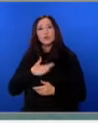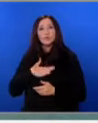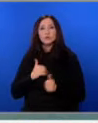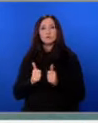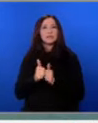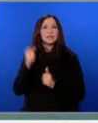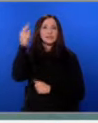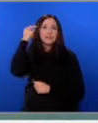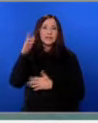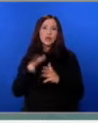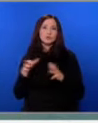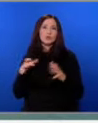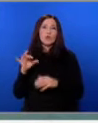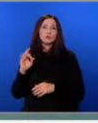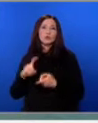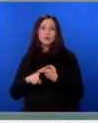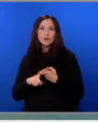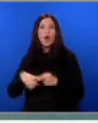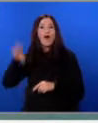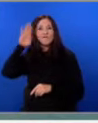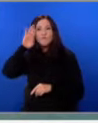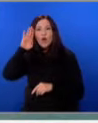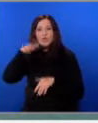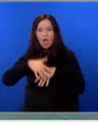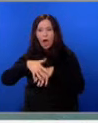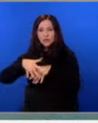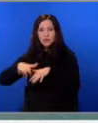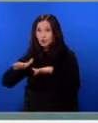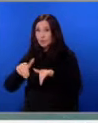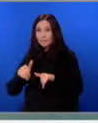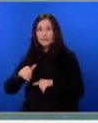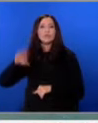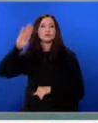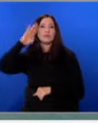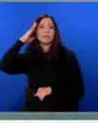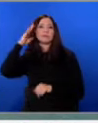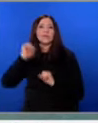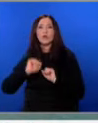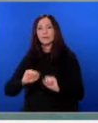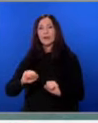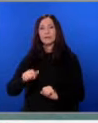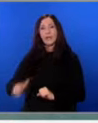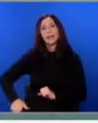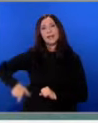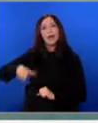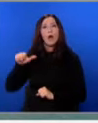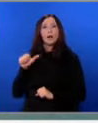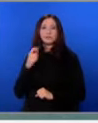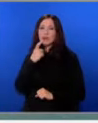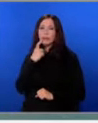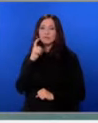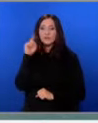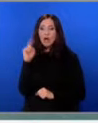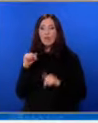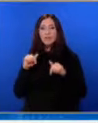събрание Росица Кирова, а военният строй ще приеме служебният министър на отбраната генерал Ангел Запрянов. Цял